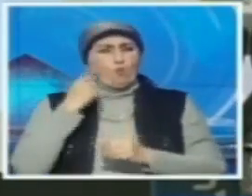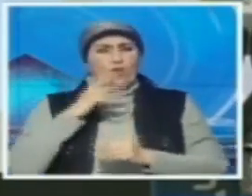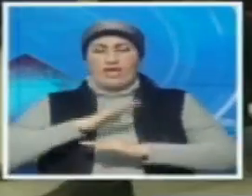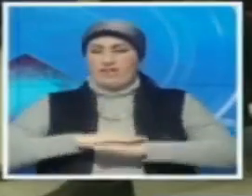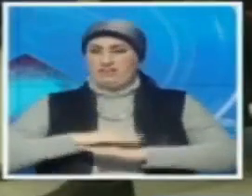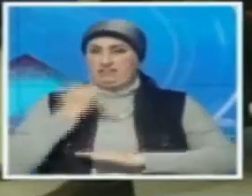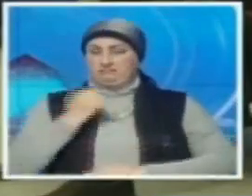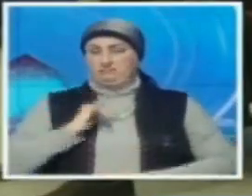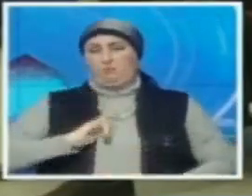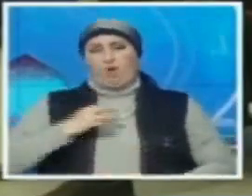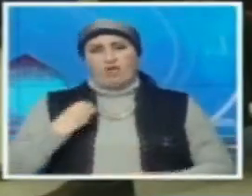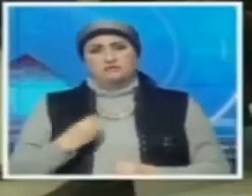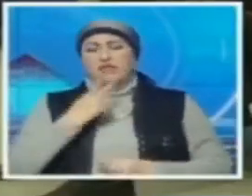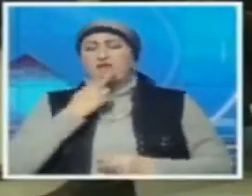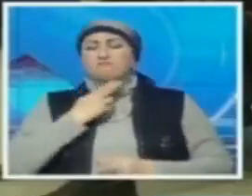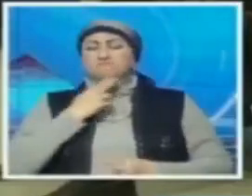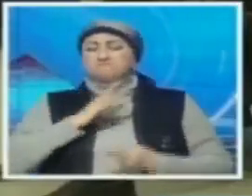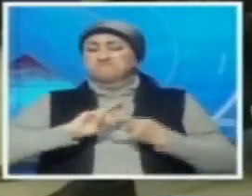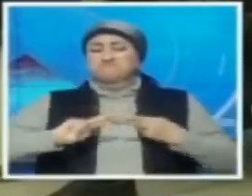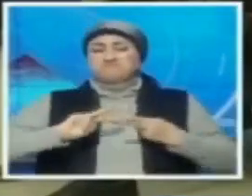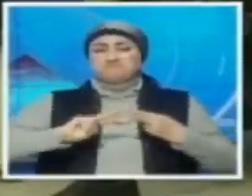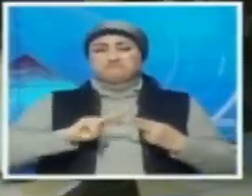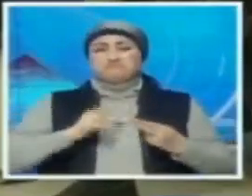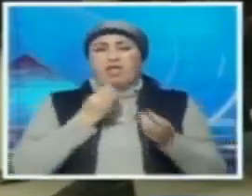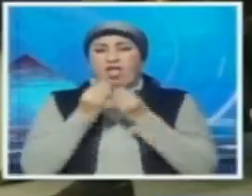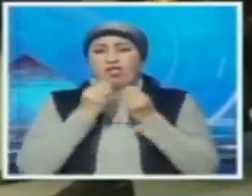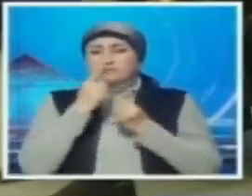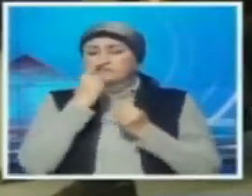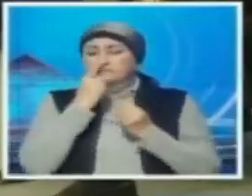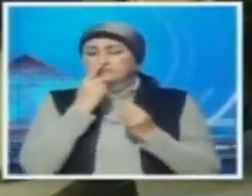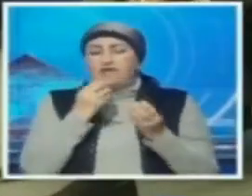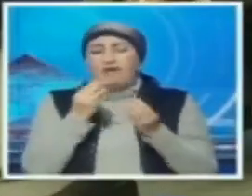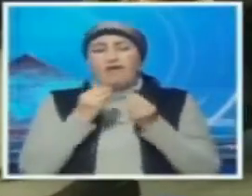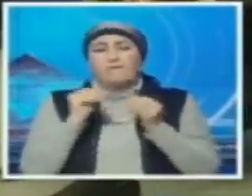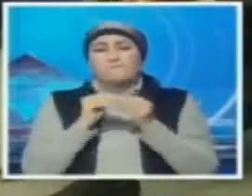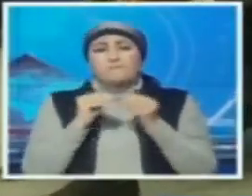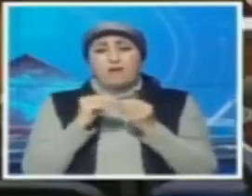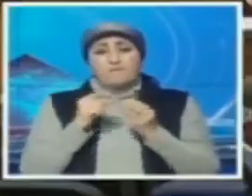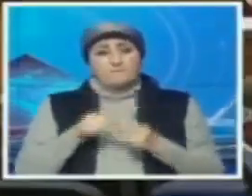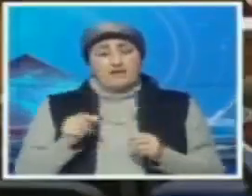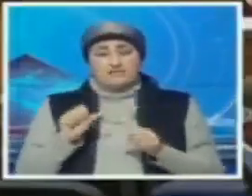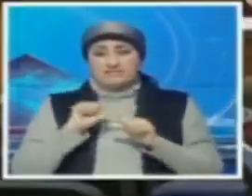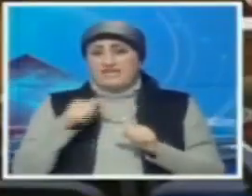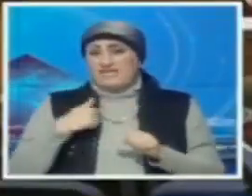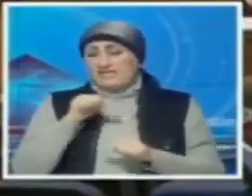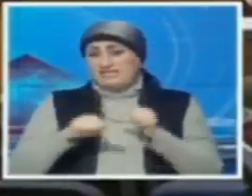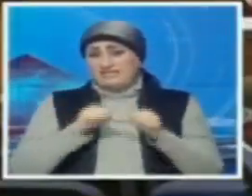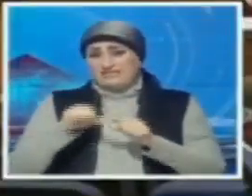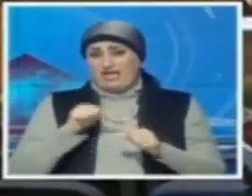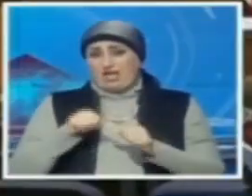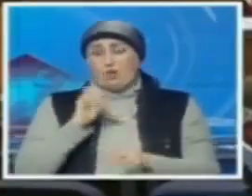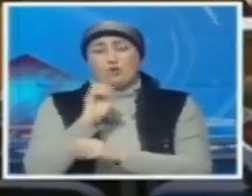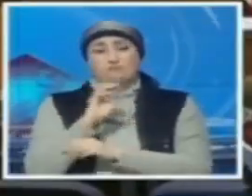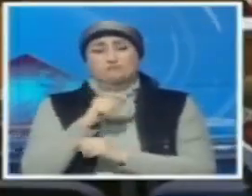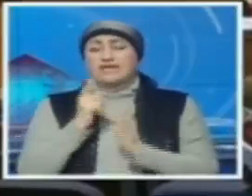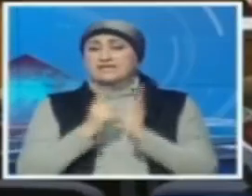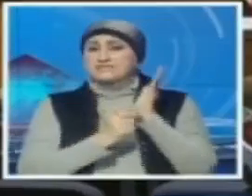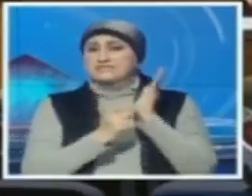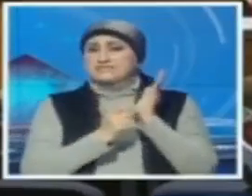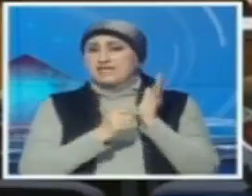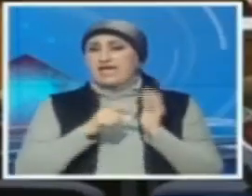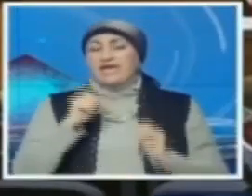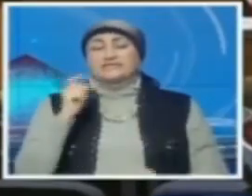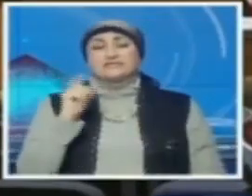المواطنة والتسامح والتعايش، جاء افتتاح فعاليات الدورة العلمية لأعضاء اتحاد الإذاعات الإسلامية